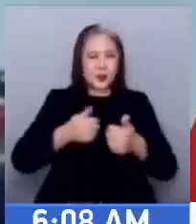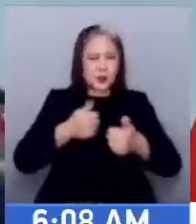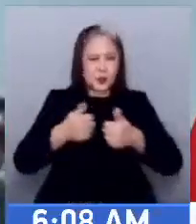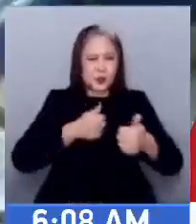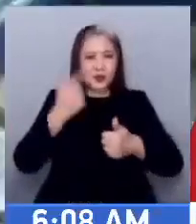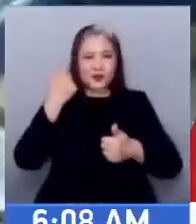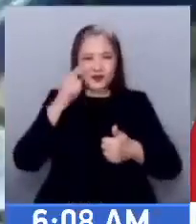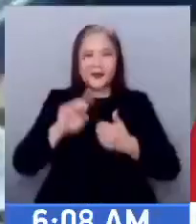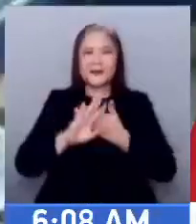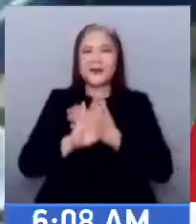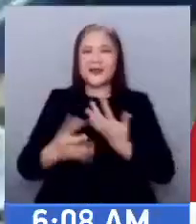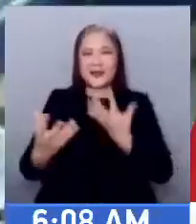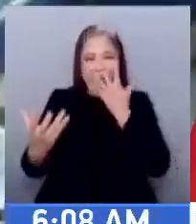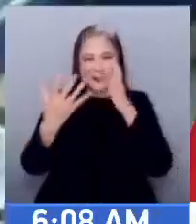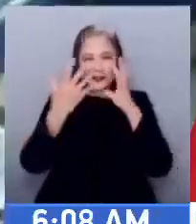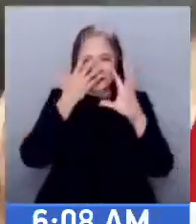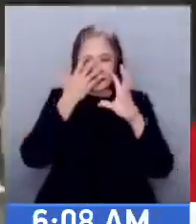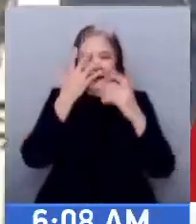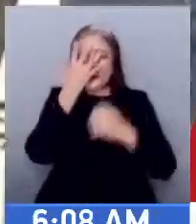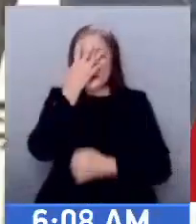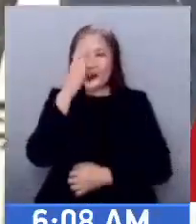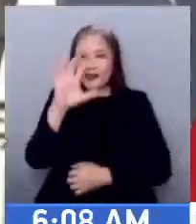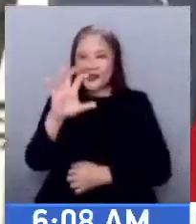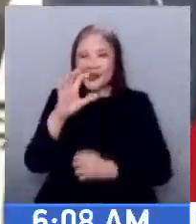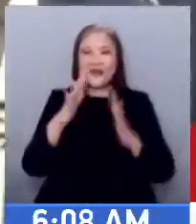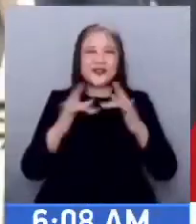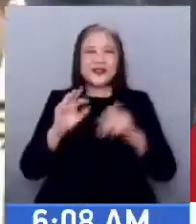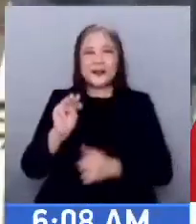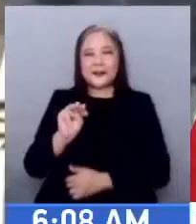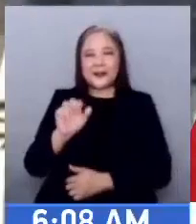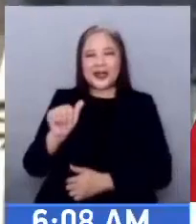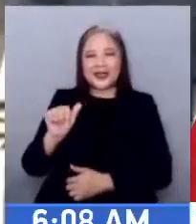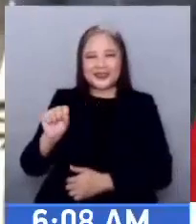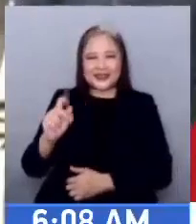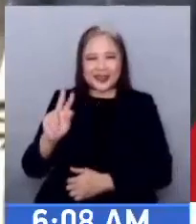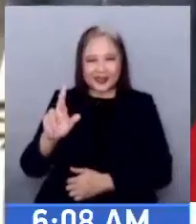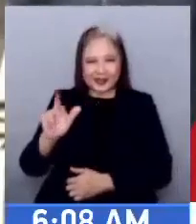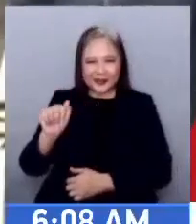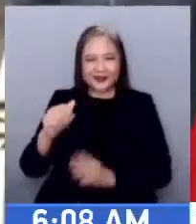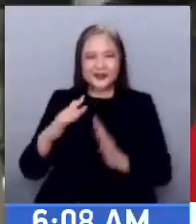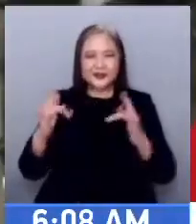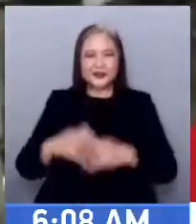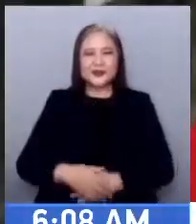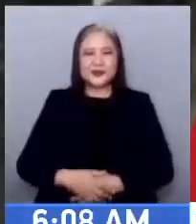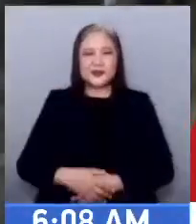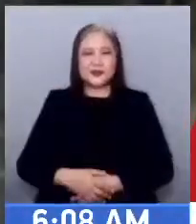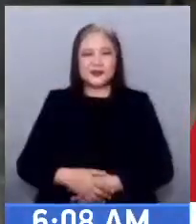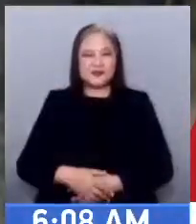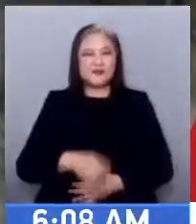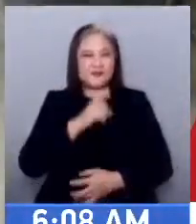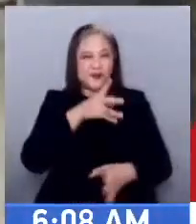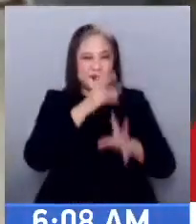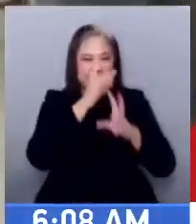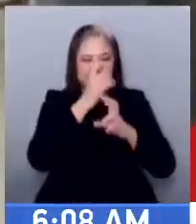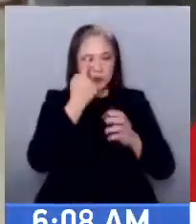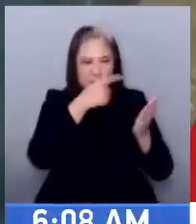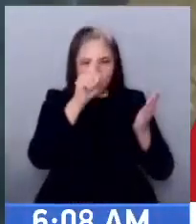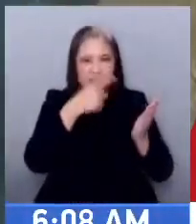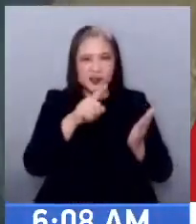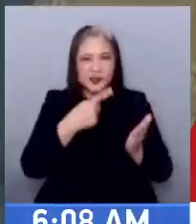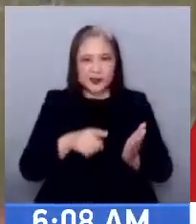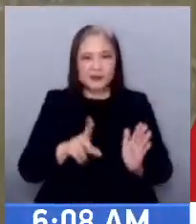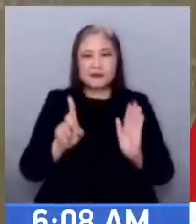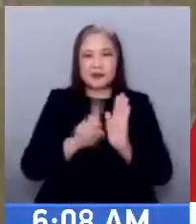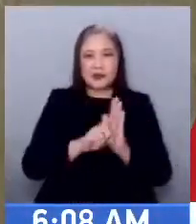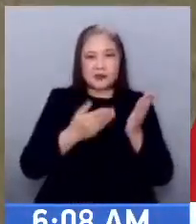Street Dance and Arena Dance Competition. Naging mahigpit ang seguridad sa complex. Bawal magdala ng mga ballpen,